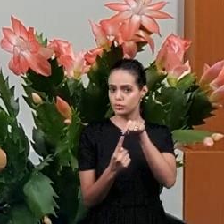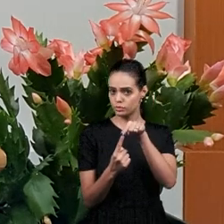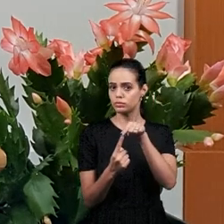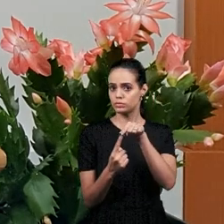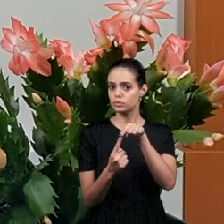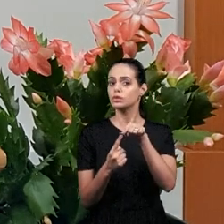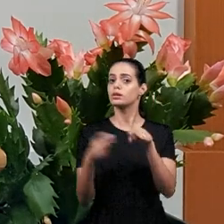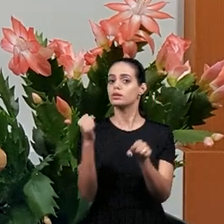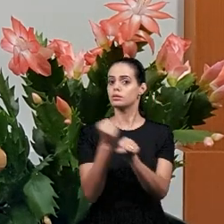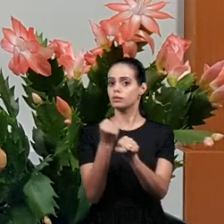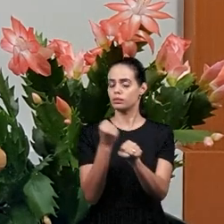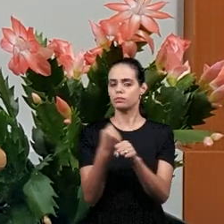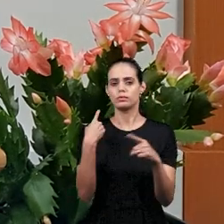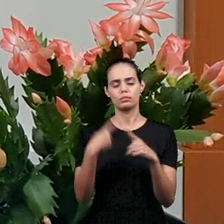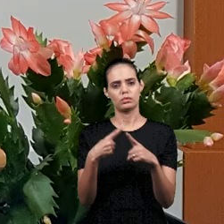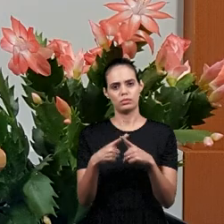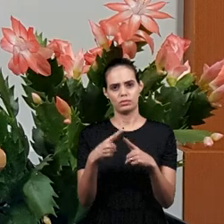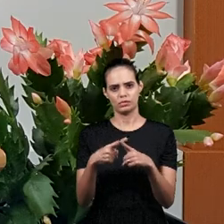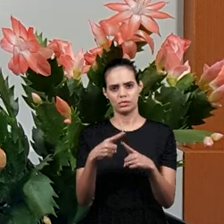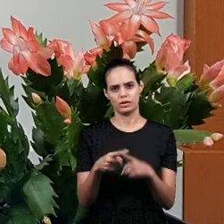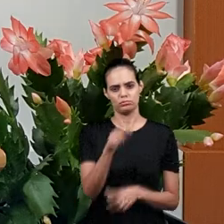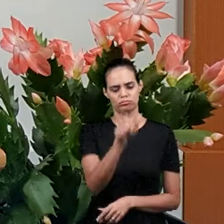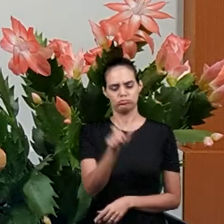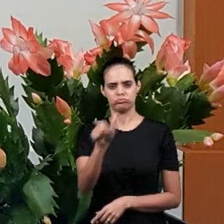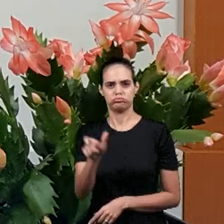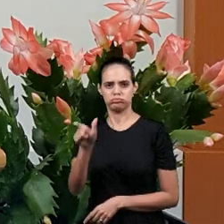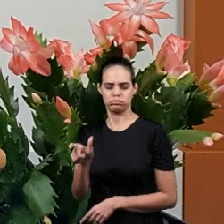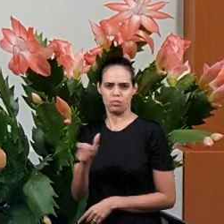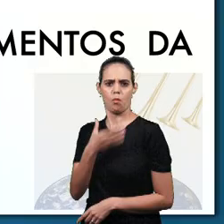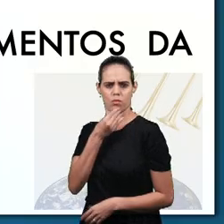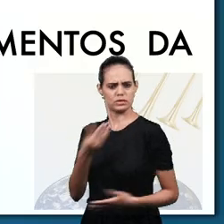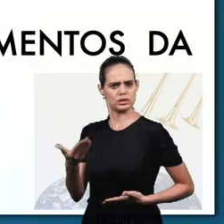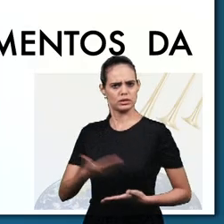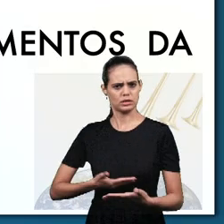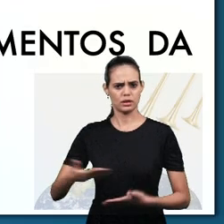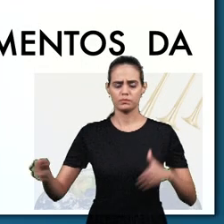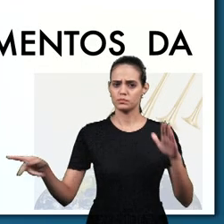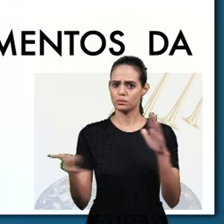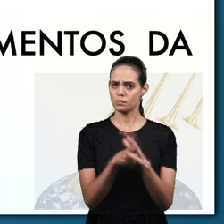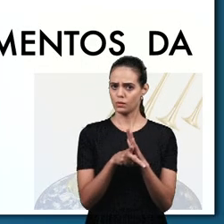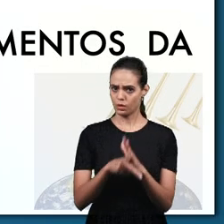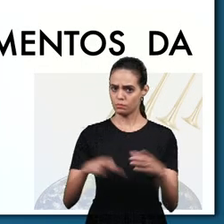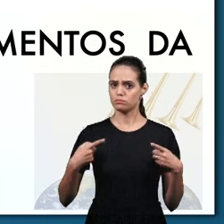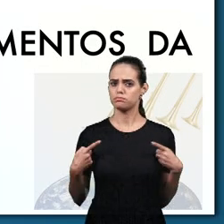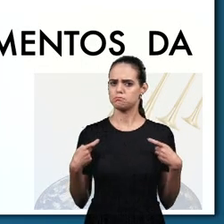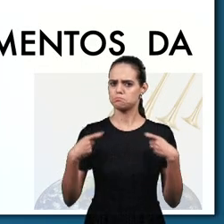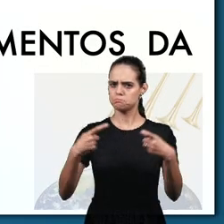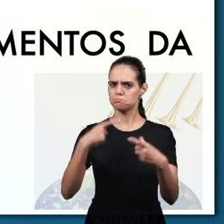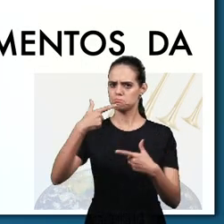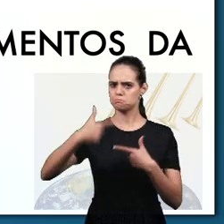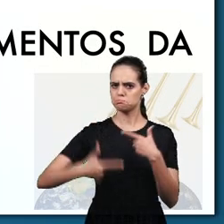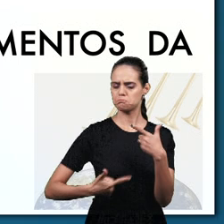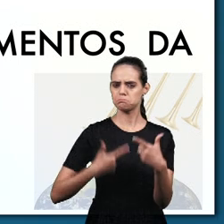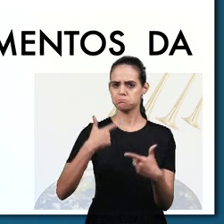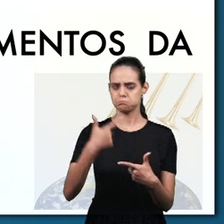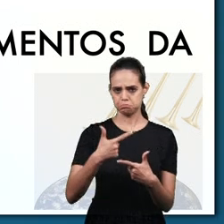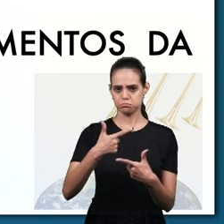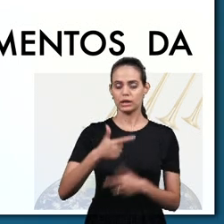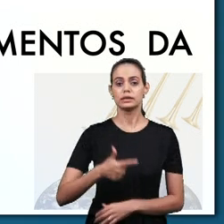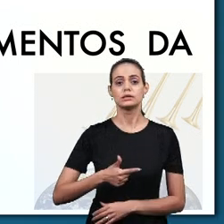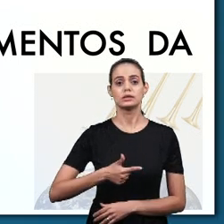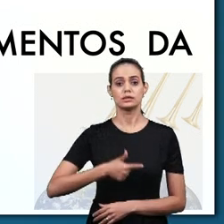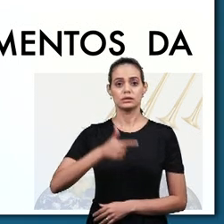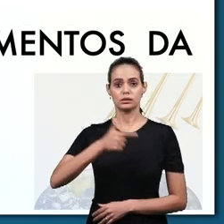allons maintenant à l'autre question qui est dans le texte de 2 Samuel chapitre 23 à partir du verset